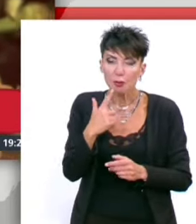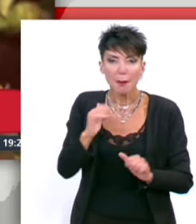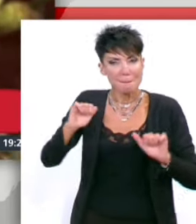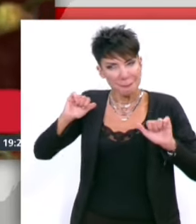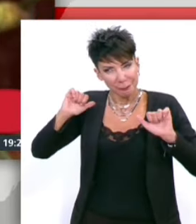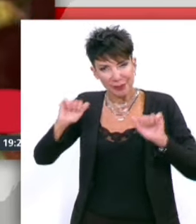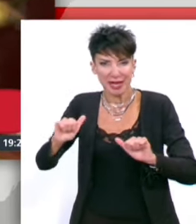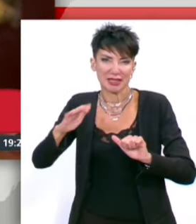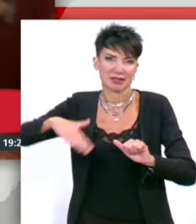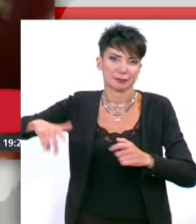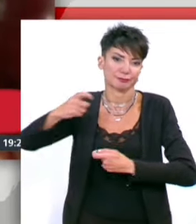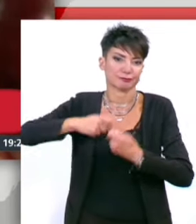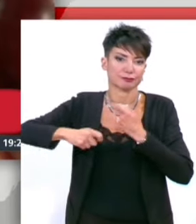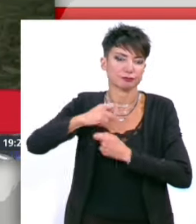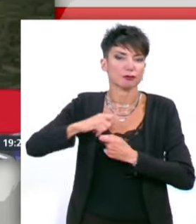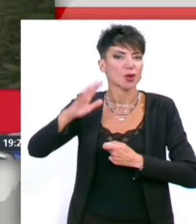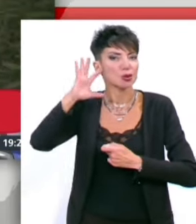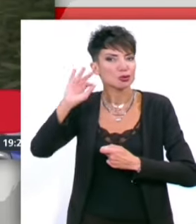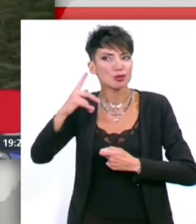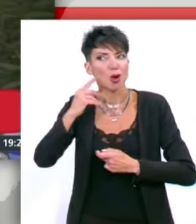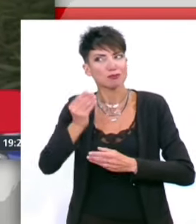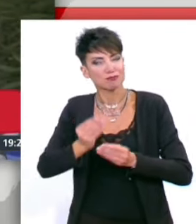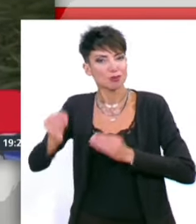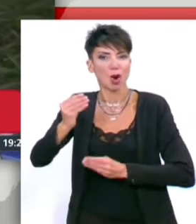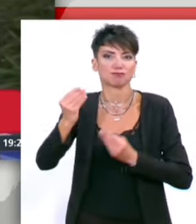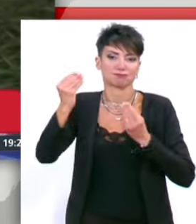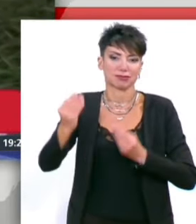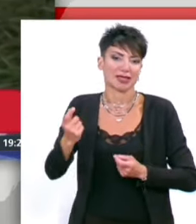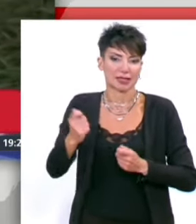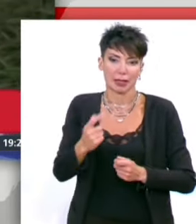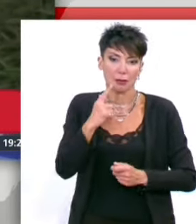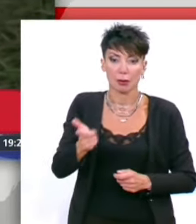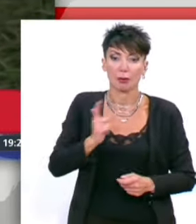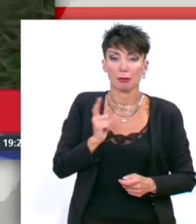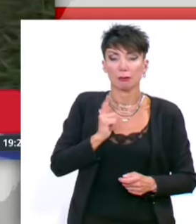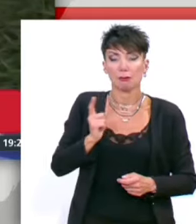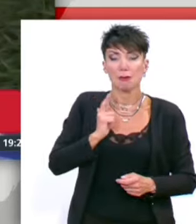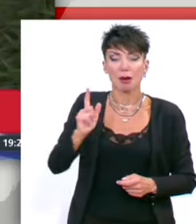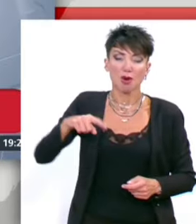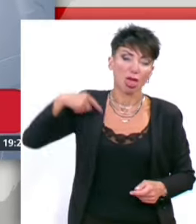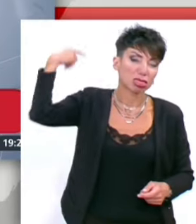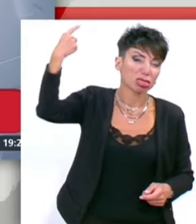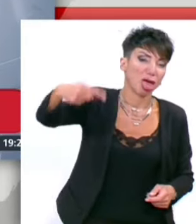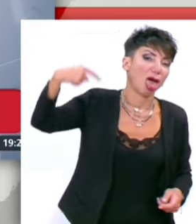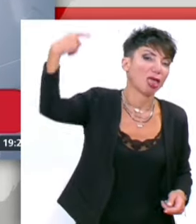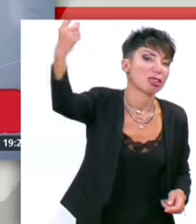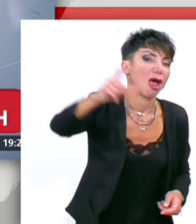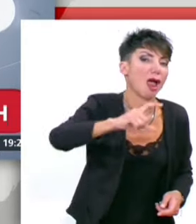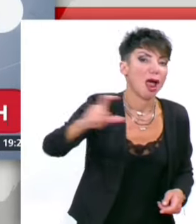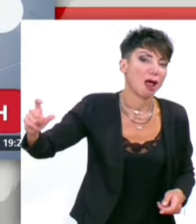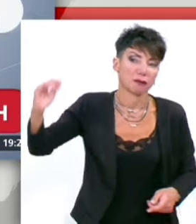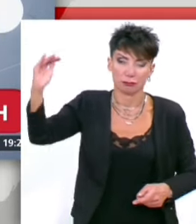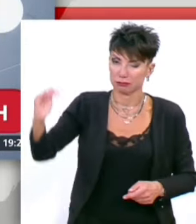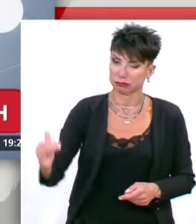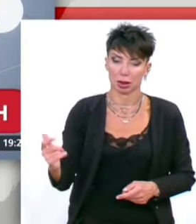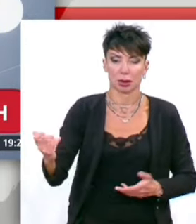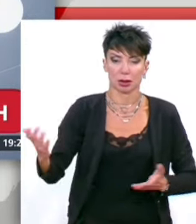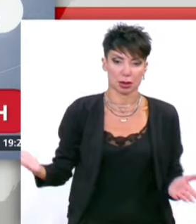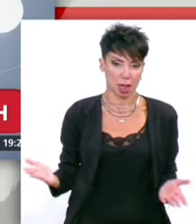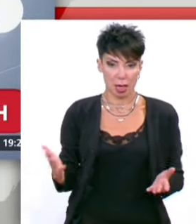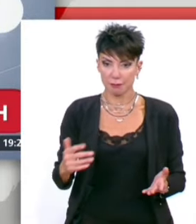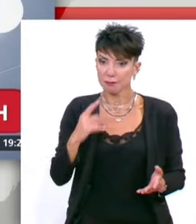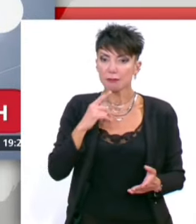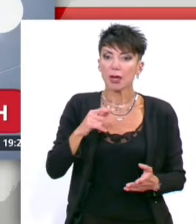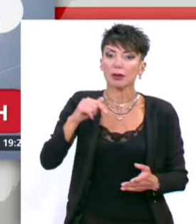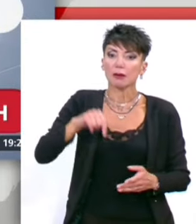εμπόρους, ώστε να πετύχουν καλύτερη τιμή. Θα περιμένω λίγο να πέσουν τιμές και ίσως από την άλλη εβδομάδα. Έως 7 ευρώ το κιλό πολλούνται σύμφωνα